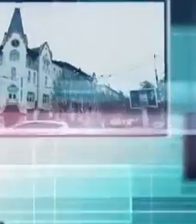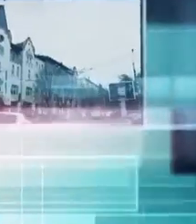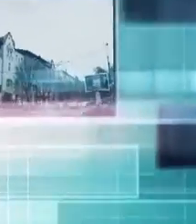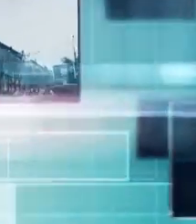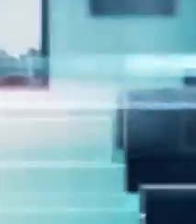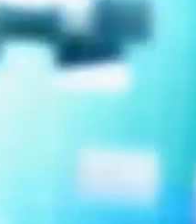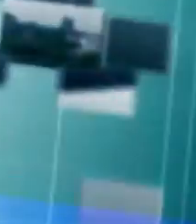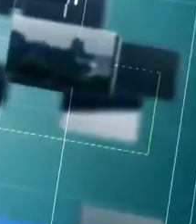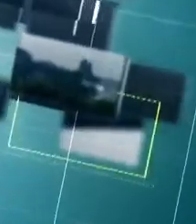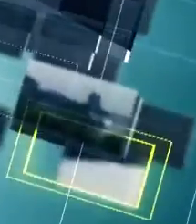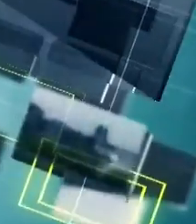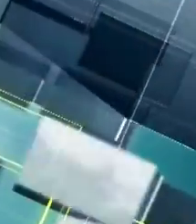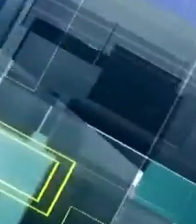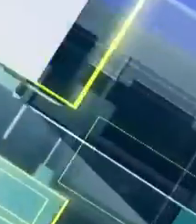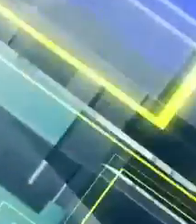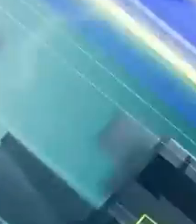Девушки отдыхают